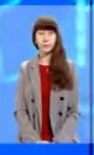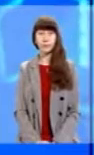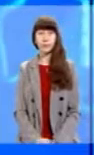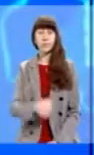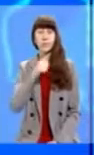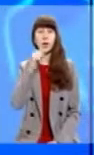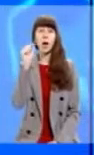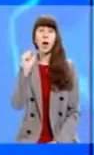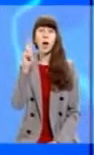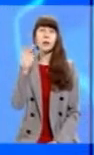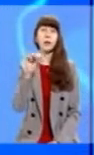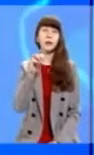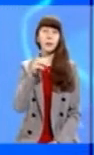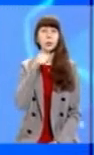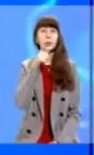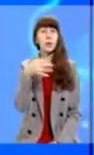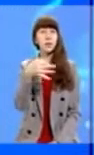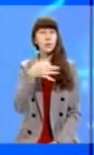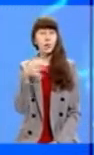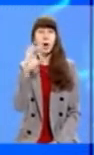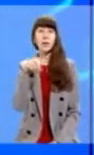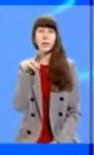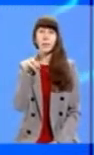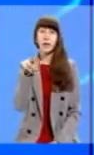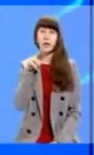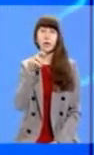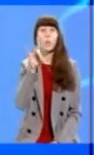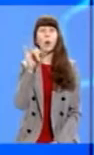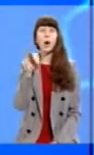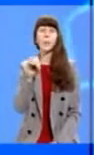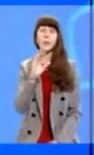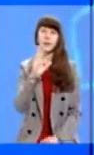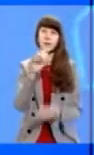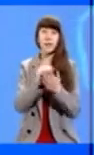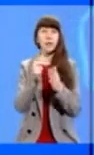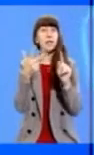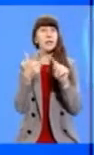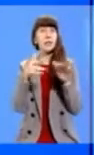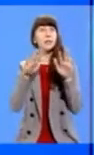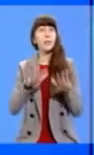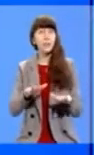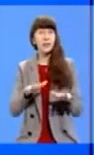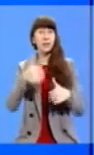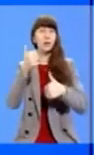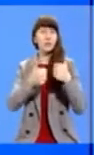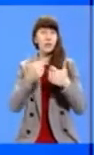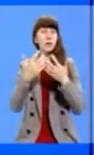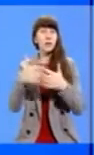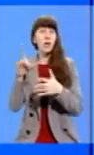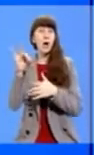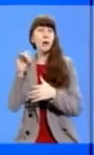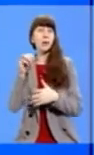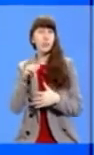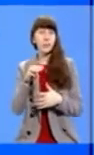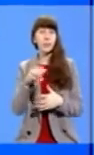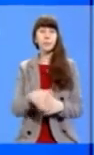Қостанай облысының әкімі Архимед Мұхамбетов өңір башыларының тамыз қыркүйек айларындағы рейтингінде үшінші тұғырдан көрінді.